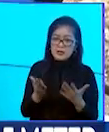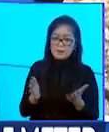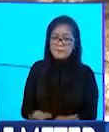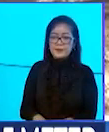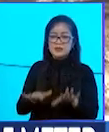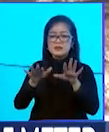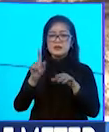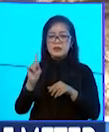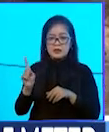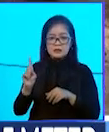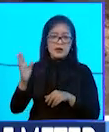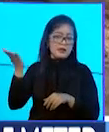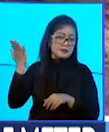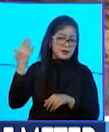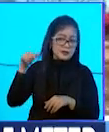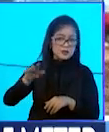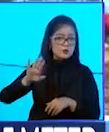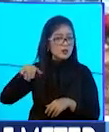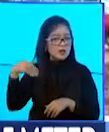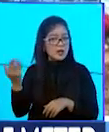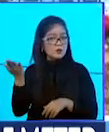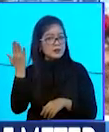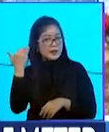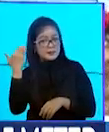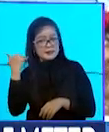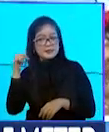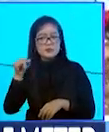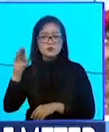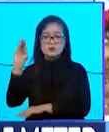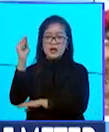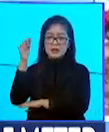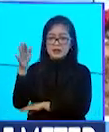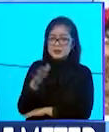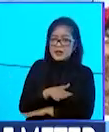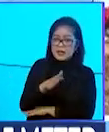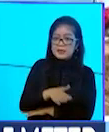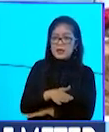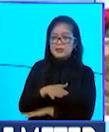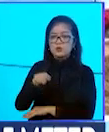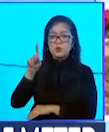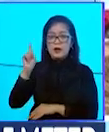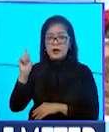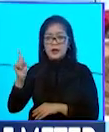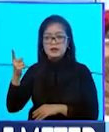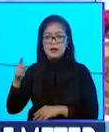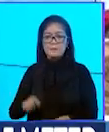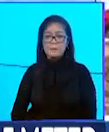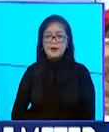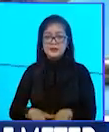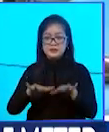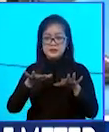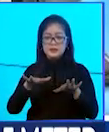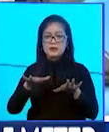beberapa waktu lalu, tepatnya tahun lalu, di kawasan Jakarta Selatan ini sempat terjadinya banjir yang cukup memprihatinkan bagi warga